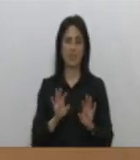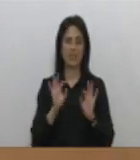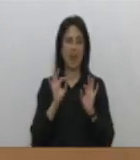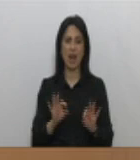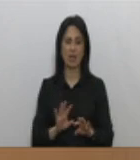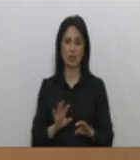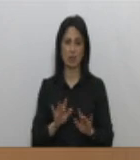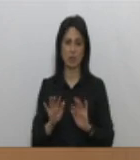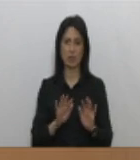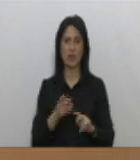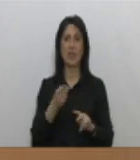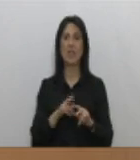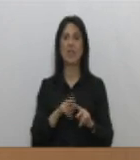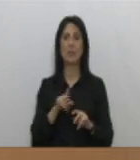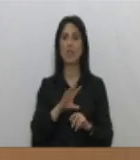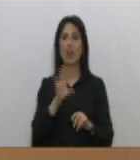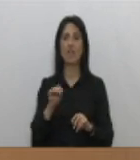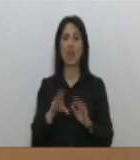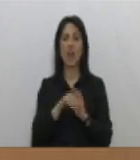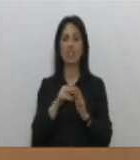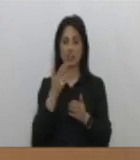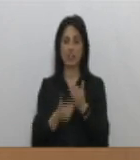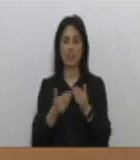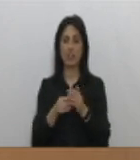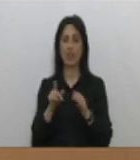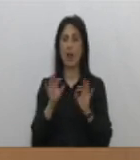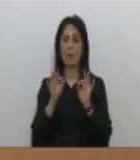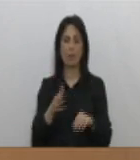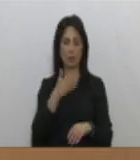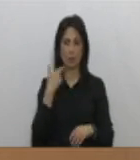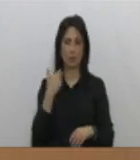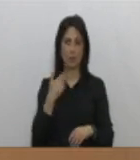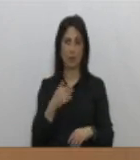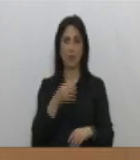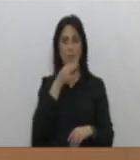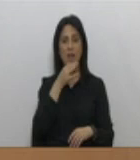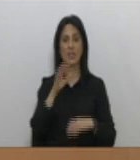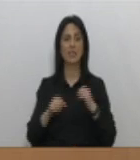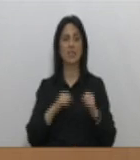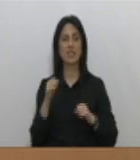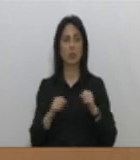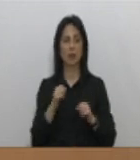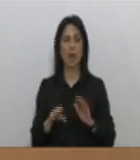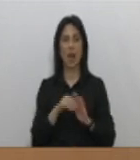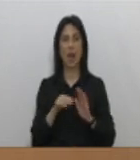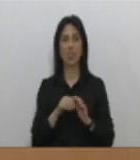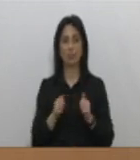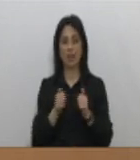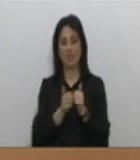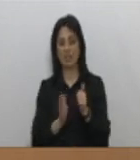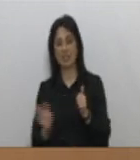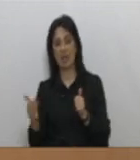არათანმიმდევრულობა იმიტომ აგებთ ყველა არჩევნებს რომ არათანმიმდევრულები ხართ და მე ვცდილობთ არჩევნების გვერდის